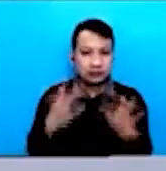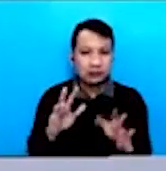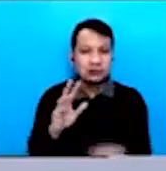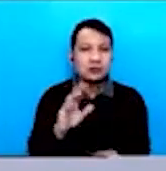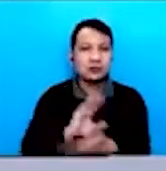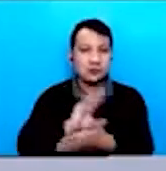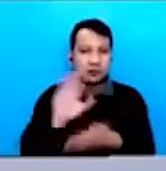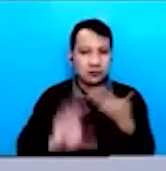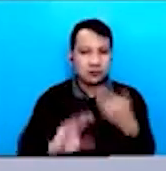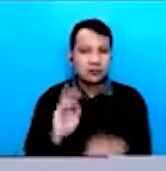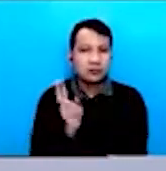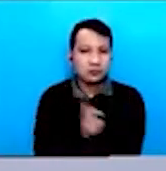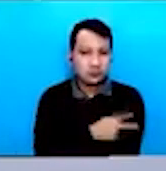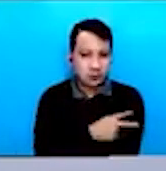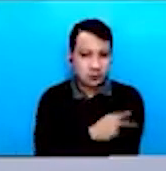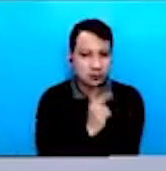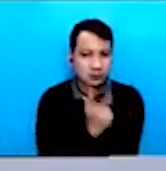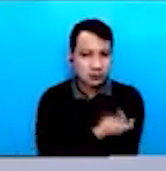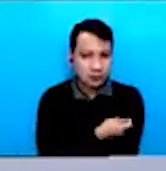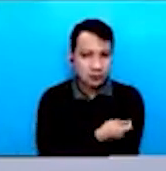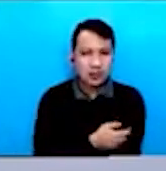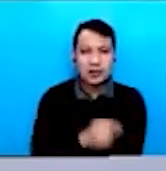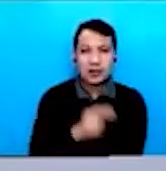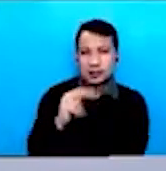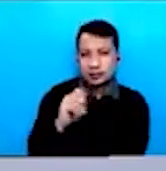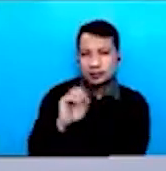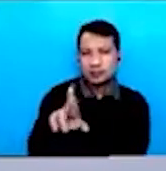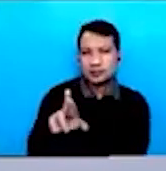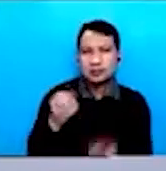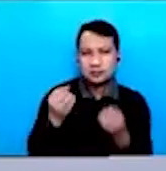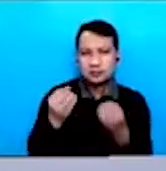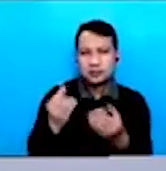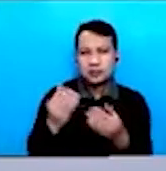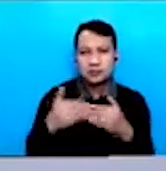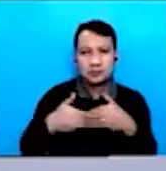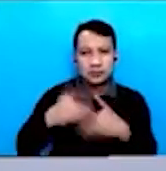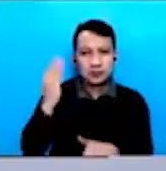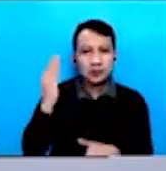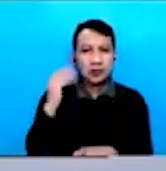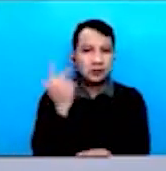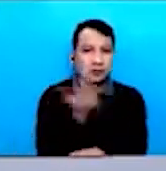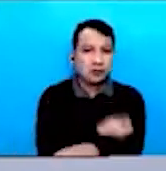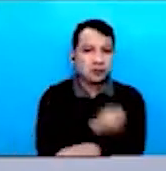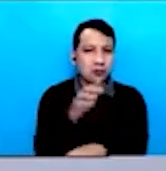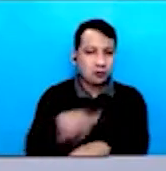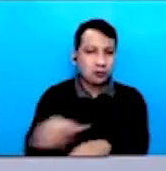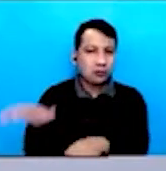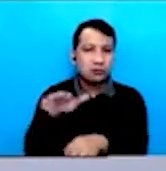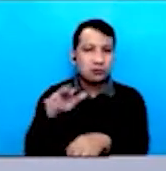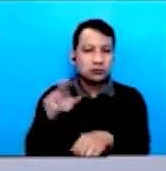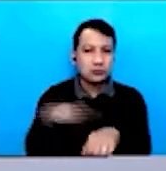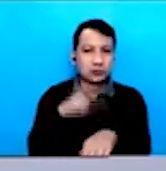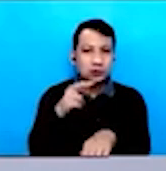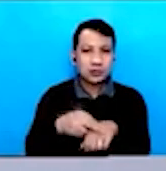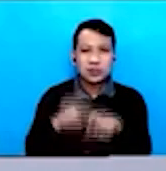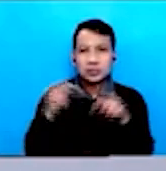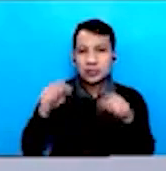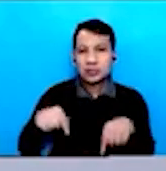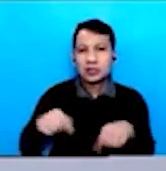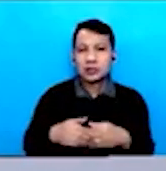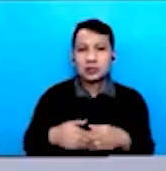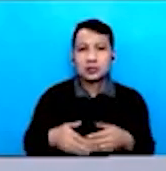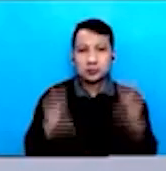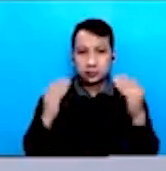dose. Ang NCR din na may pinakamataas na vaccination rate kumpara sa lahat ng rehiyon sa bansa. Sinundan ito